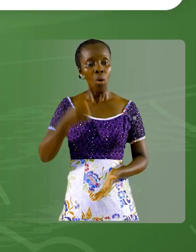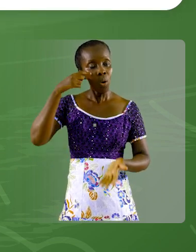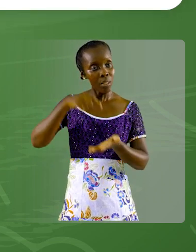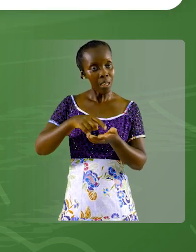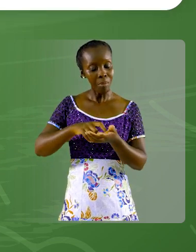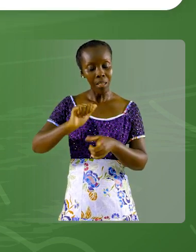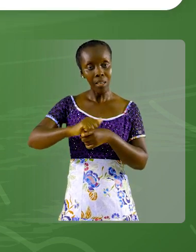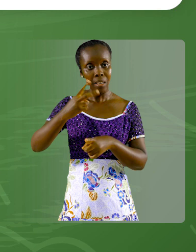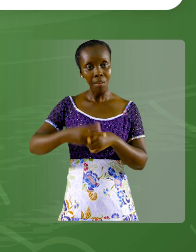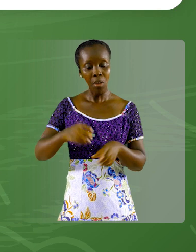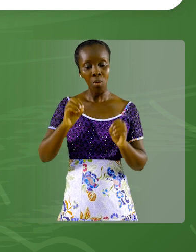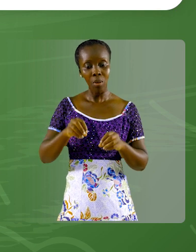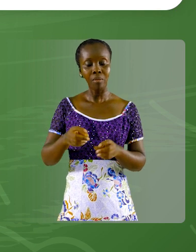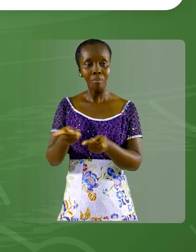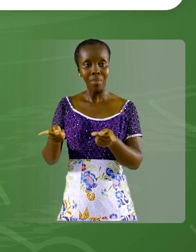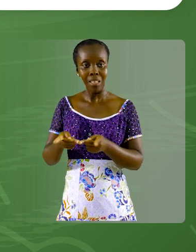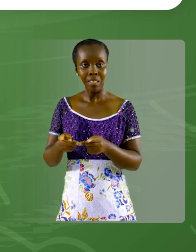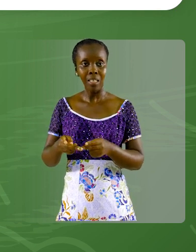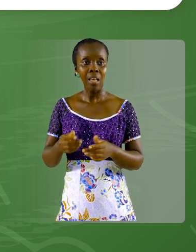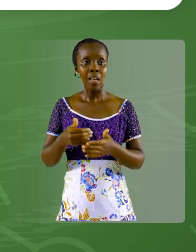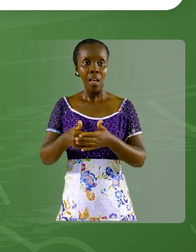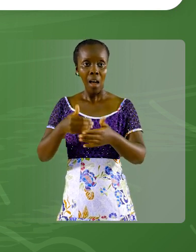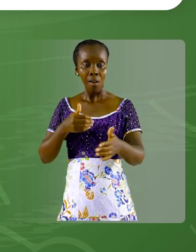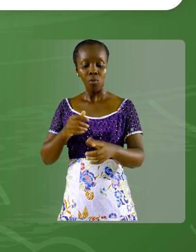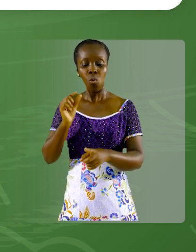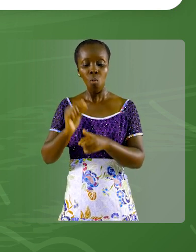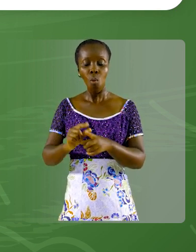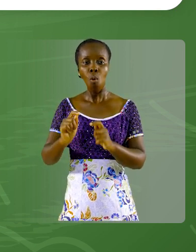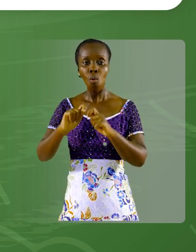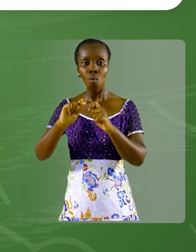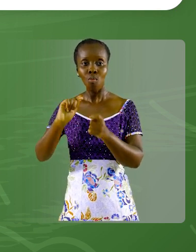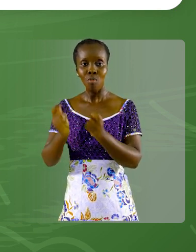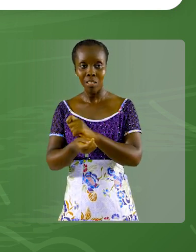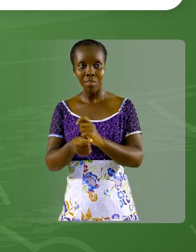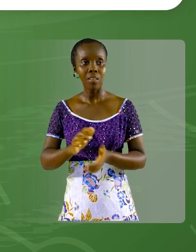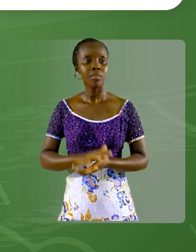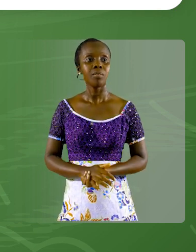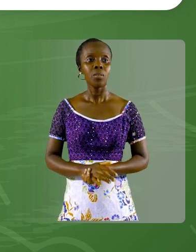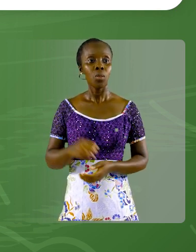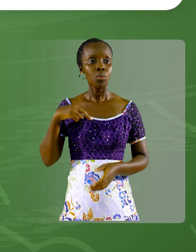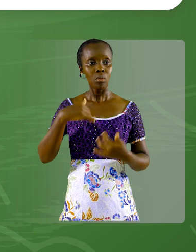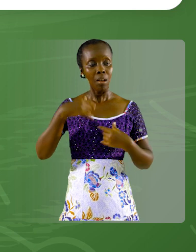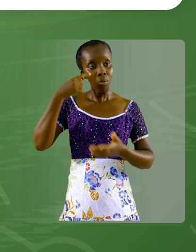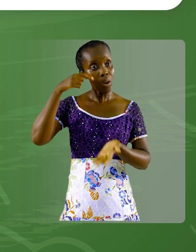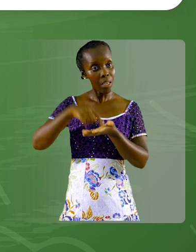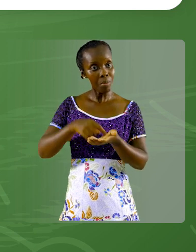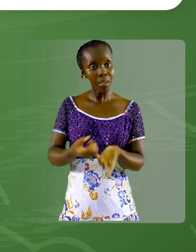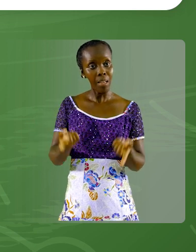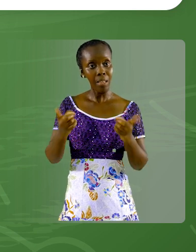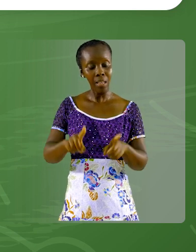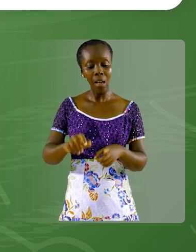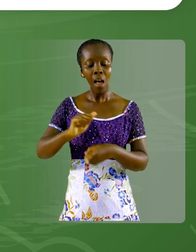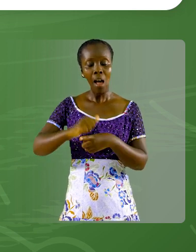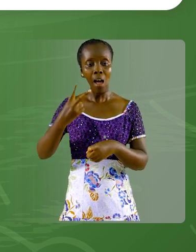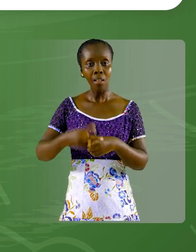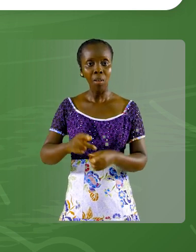peut être placé avant le mot modifié. Et nous avons remarqué que lorsqu'un